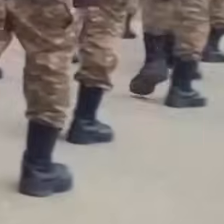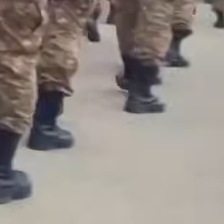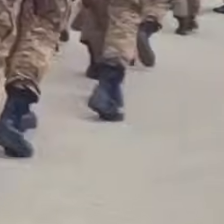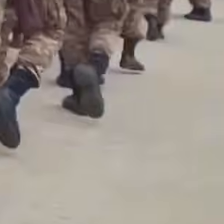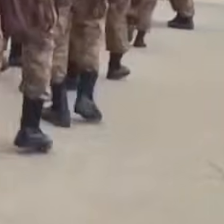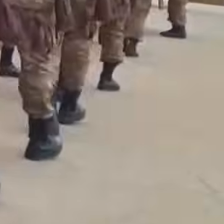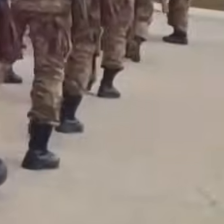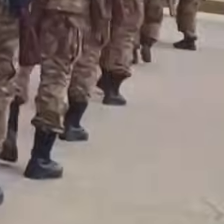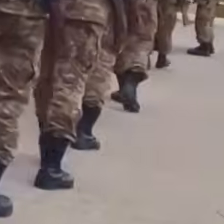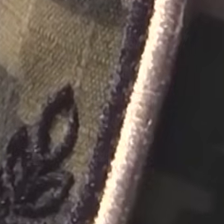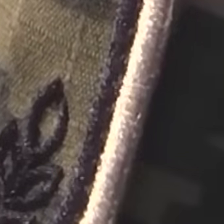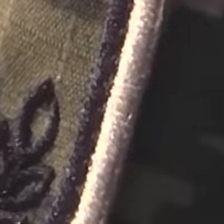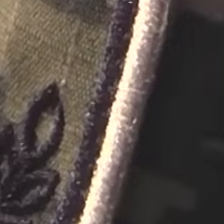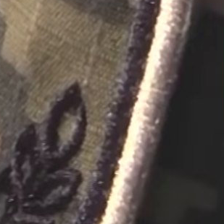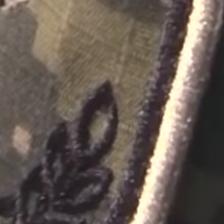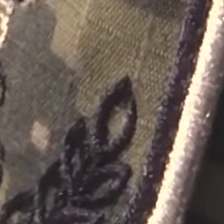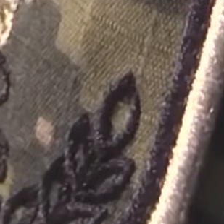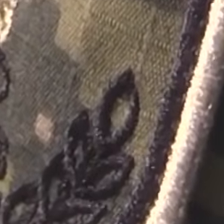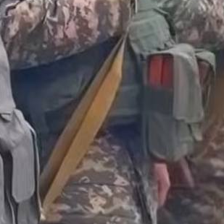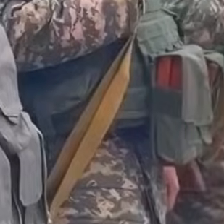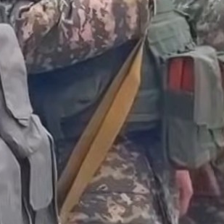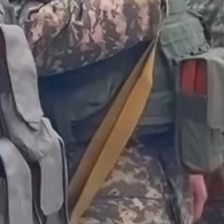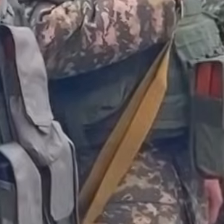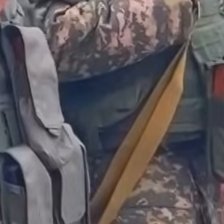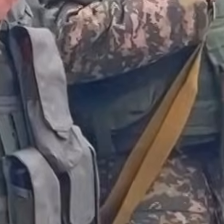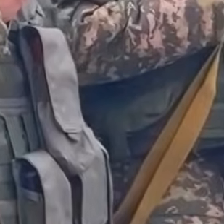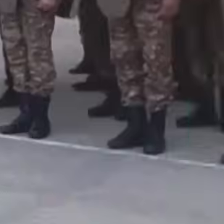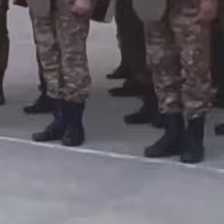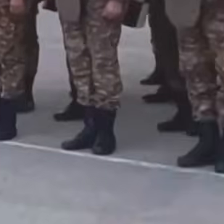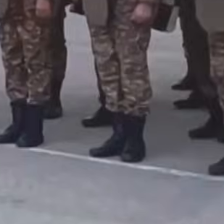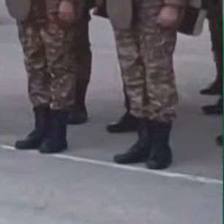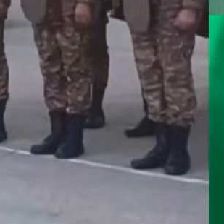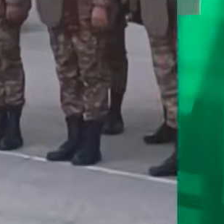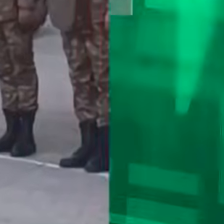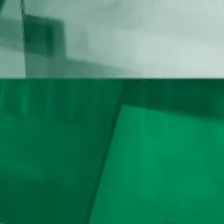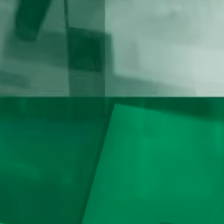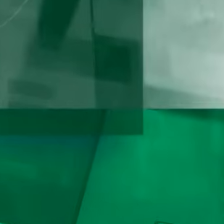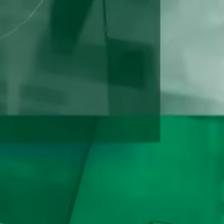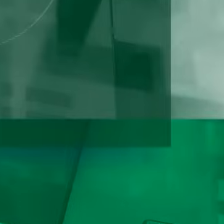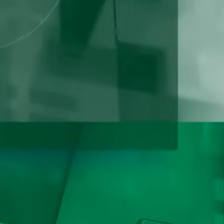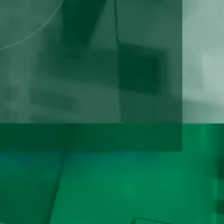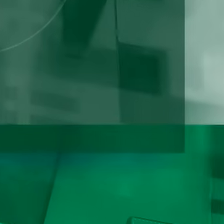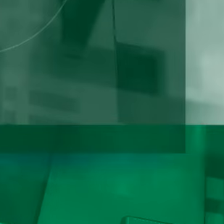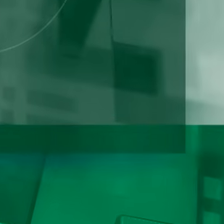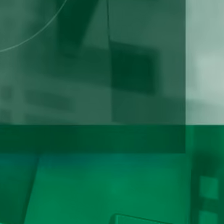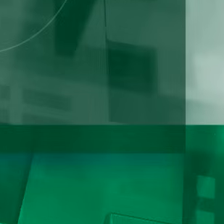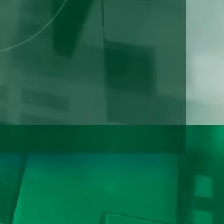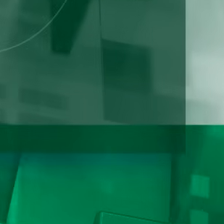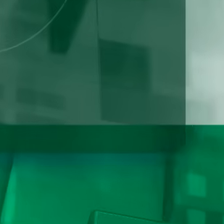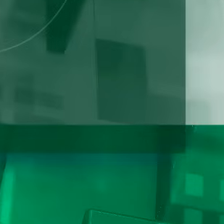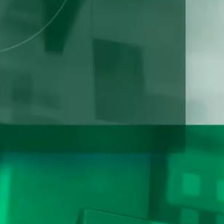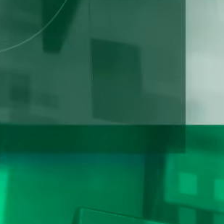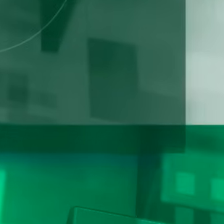Қазақстанда 5000-нан аса сарбаздың несиесі кейінге қалдырылды. Берешек сомасы қандай? Ауа райы әлекке